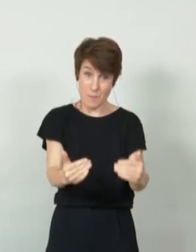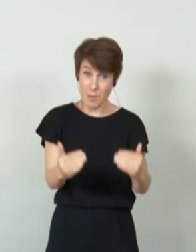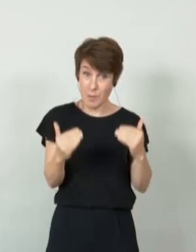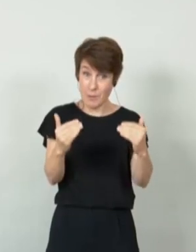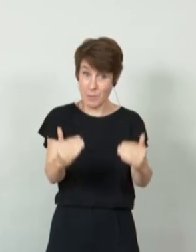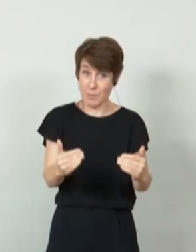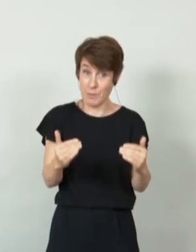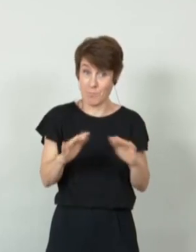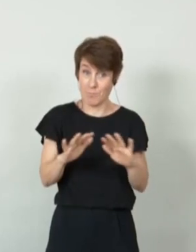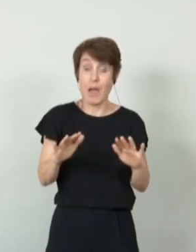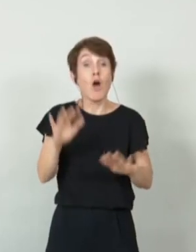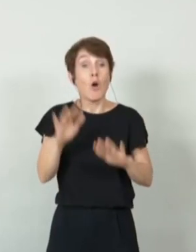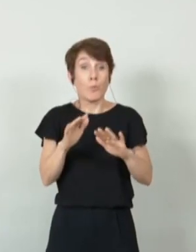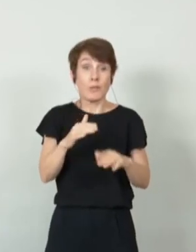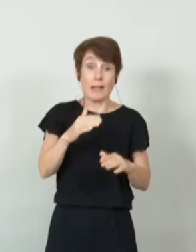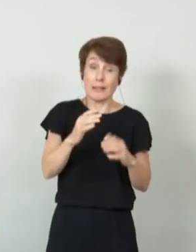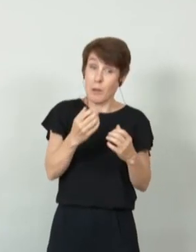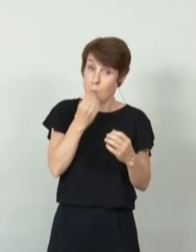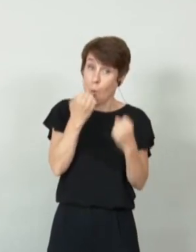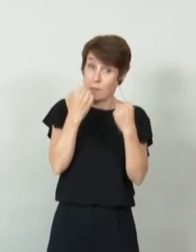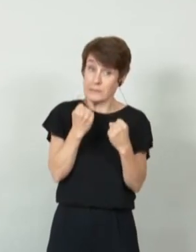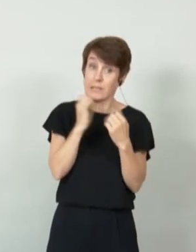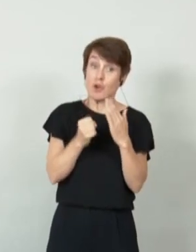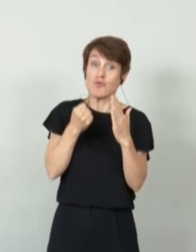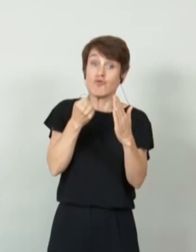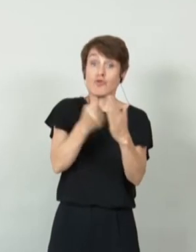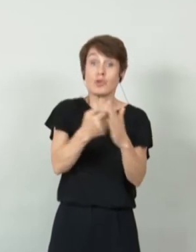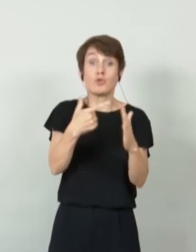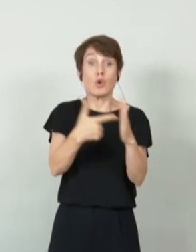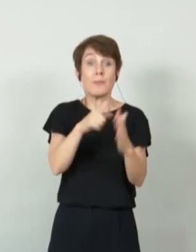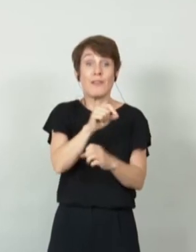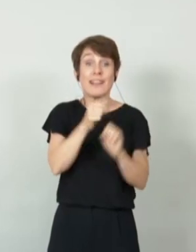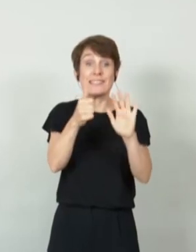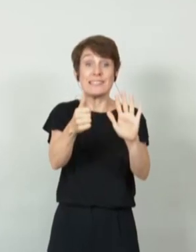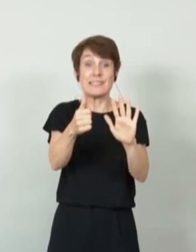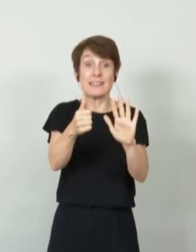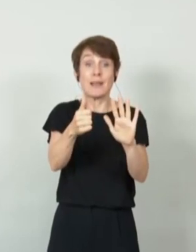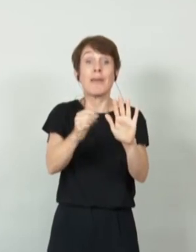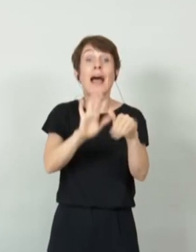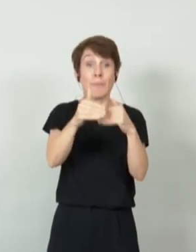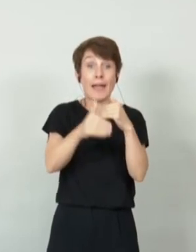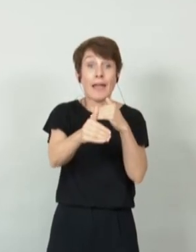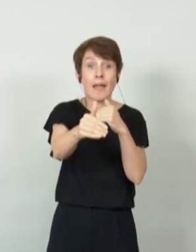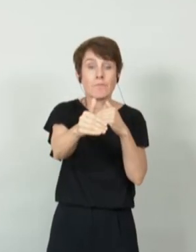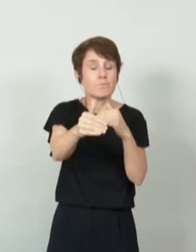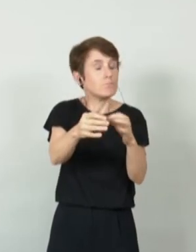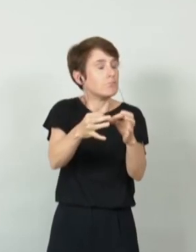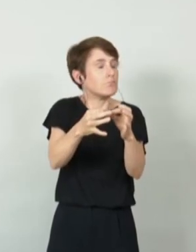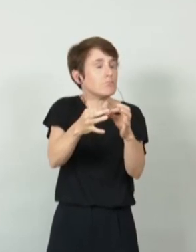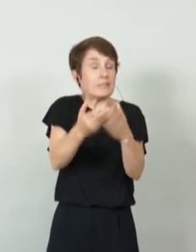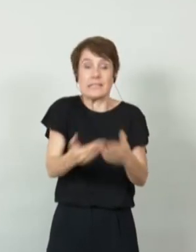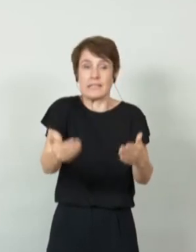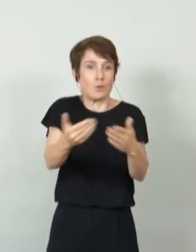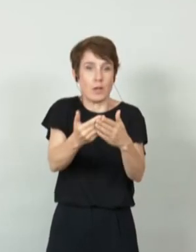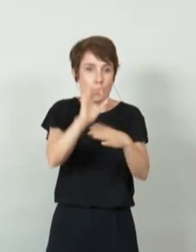tiendra jusqu'au lendemain des élections municipales mais aux gens au lendemain des élections municipales la ville sera dans une situation d'asphyxie sur tous les